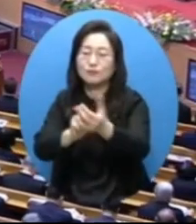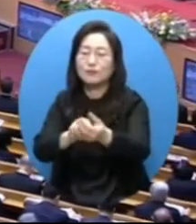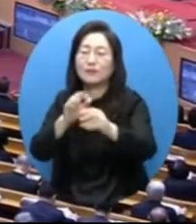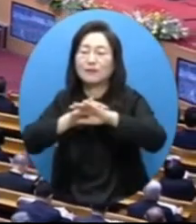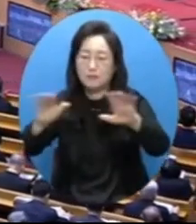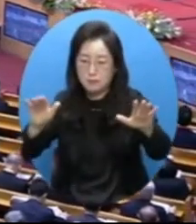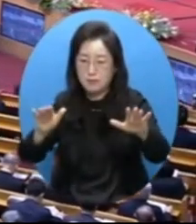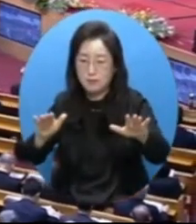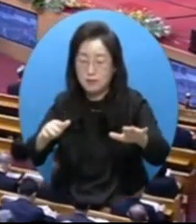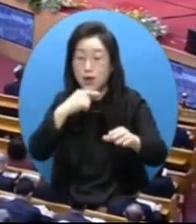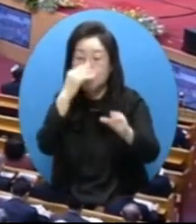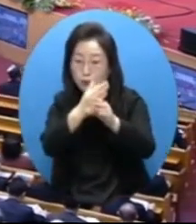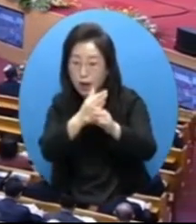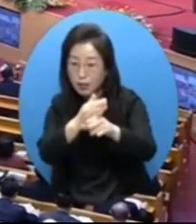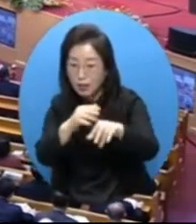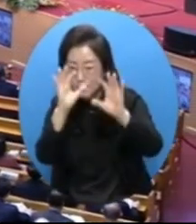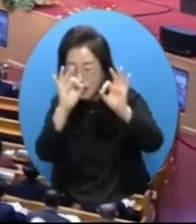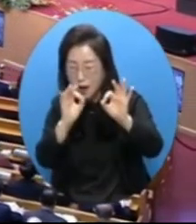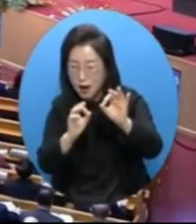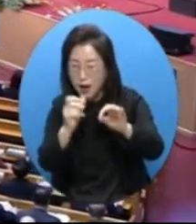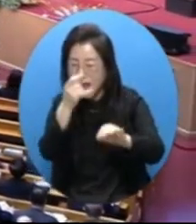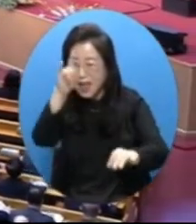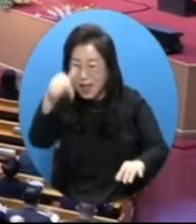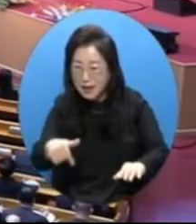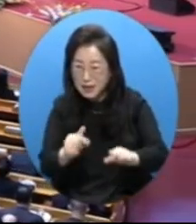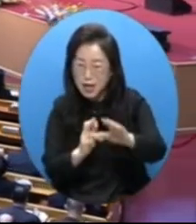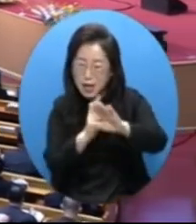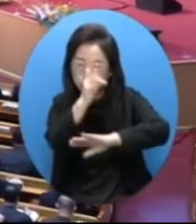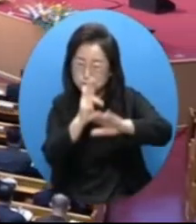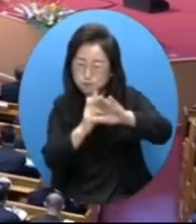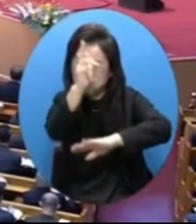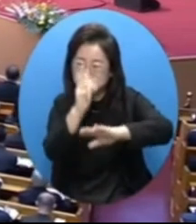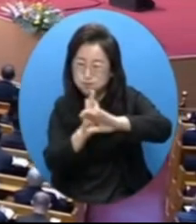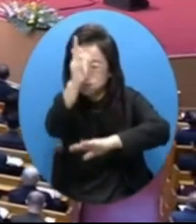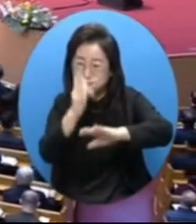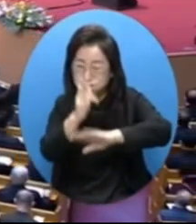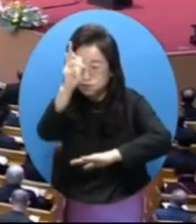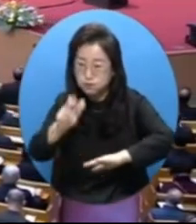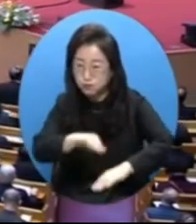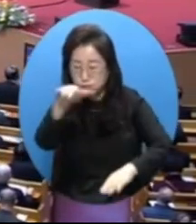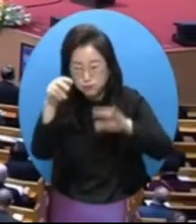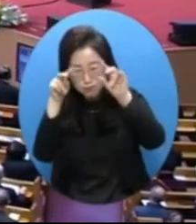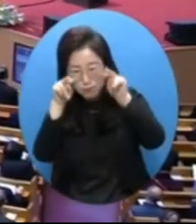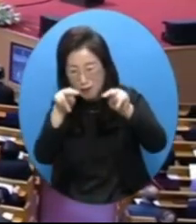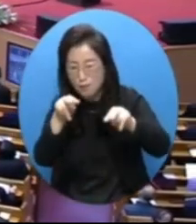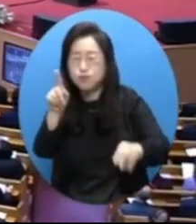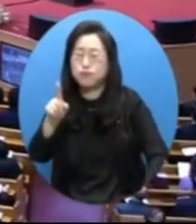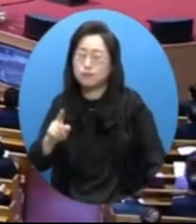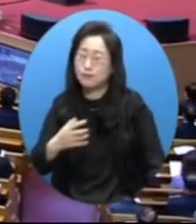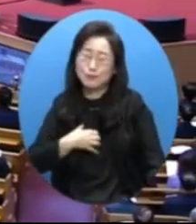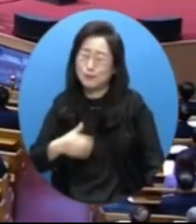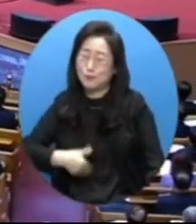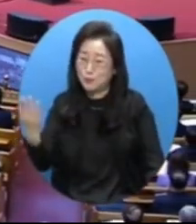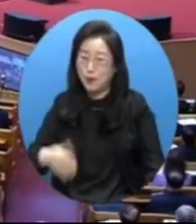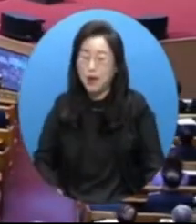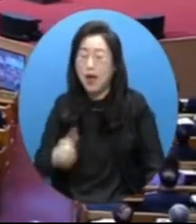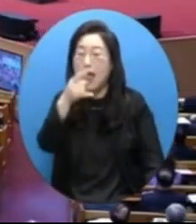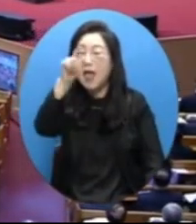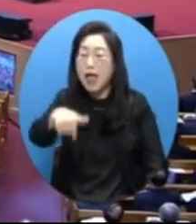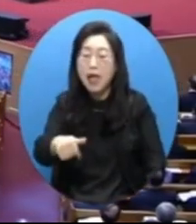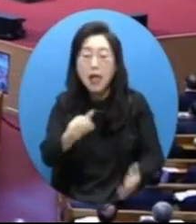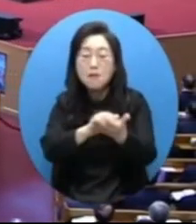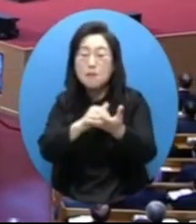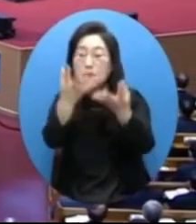것입니다 북한이 저렇게 핵무기를 개발하고 날마다 미사를 쏘아 올려도 우리 걱정할 것이 없습니다 핵무기가 몇 개 몇 백 개